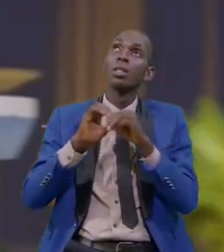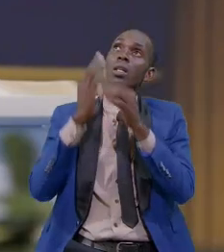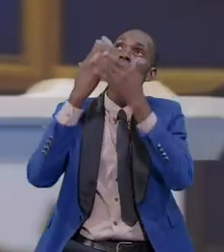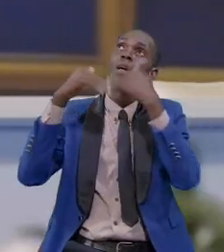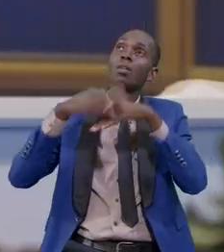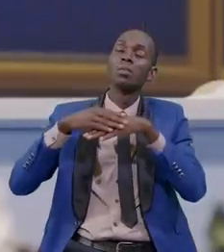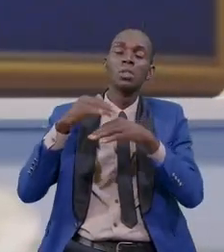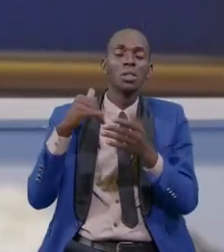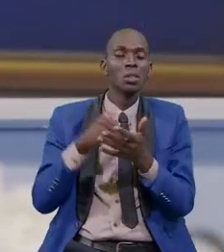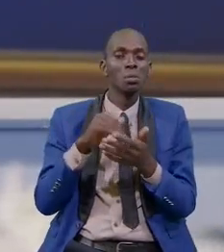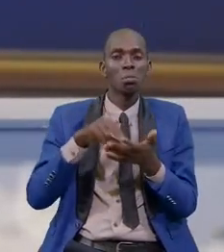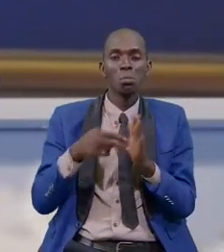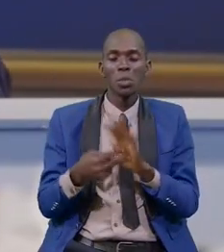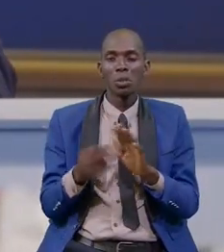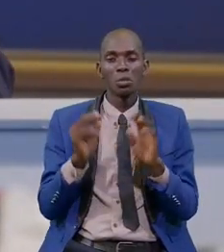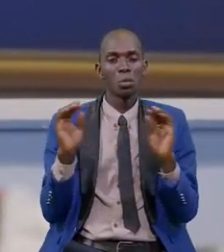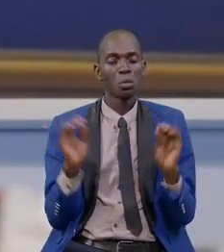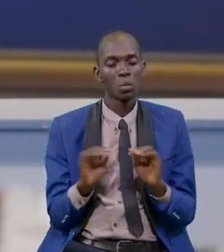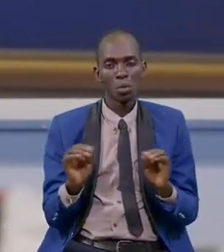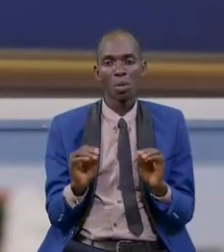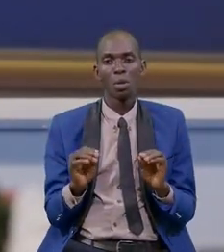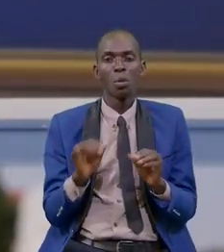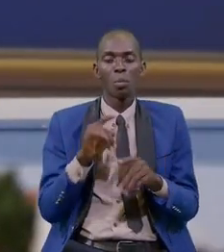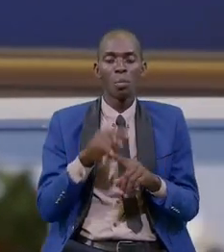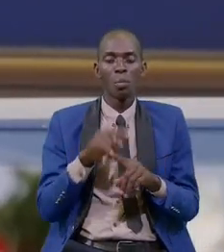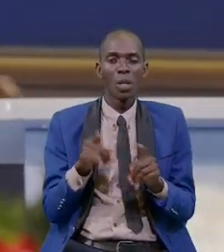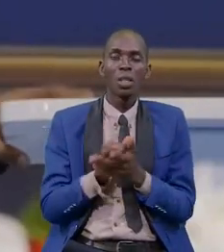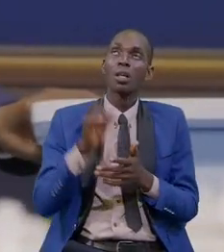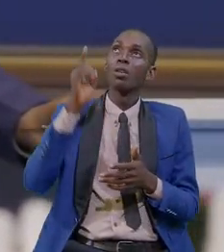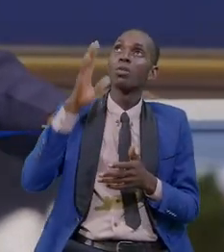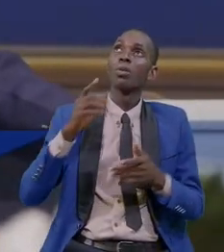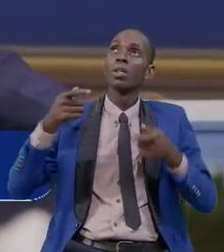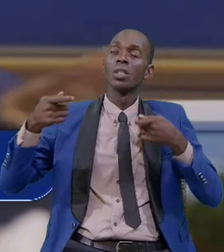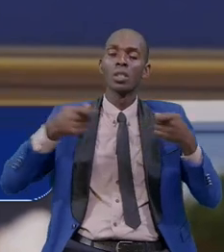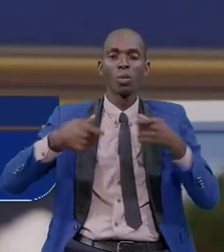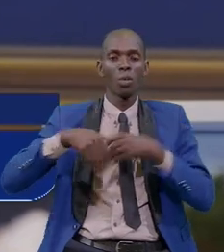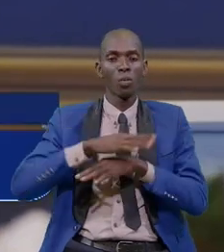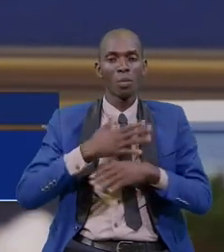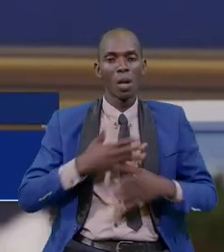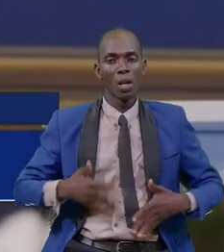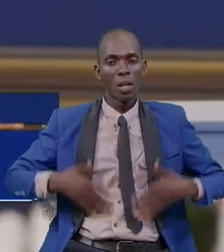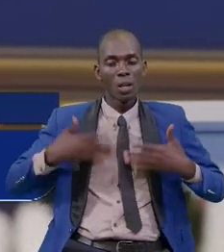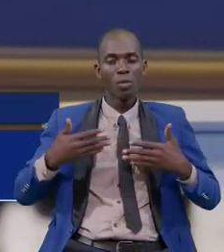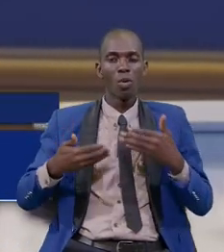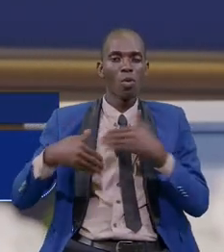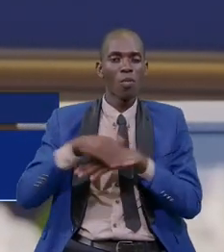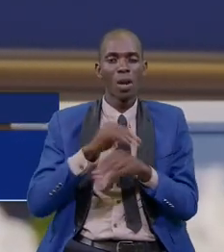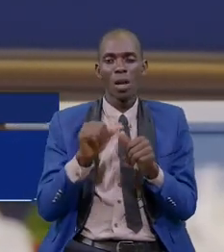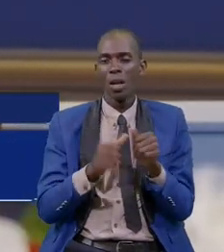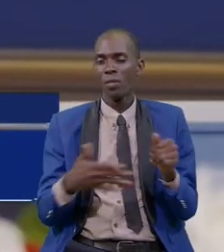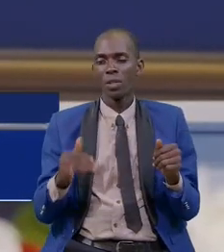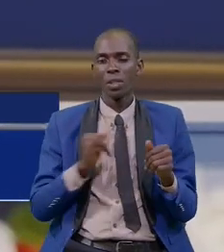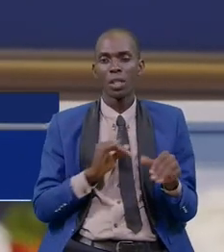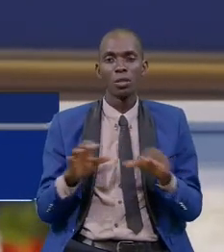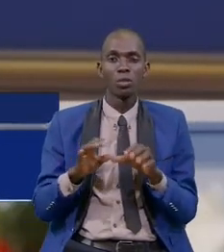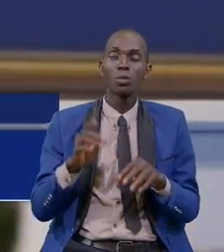Que Dieu est en train de régner sur ma vie, il règne sur mes choix, il règne sur tout ce que je fais. Alors si